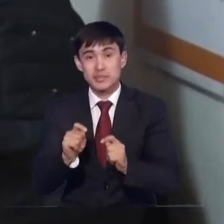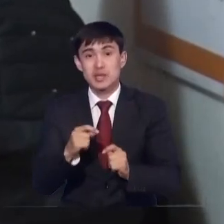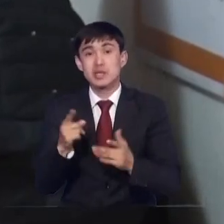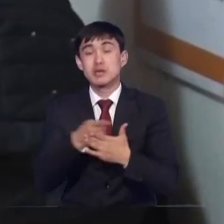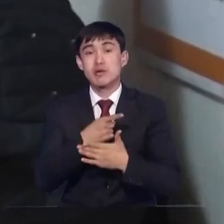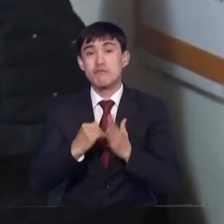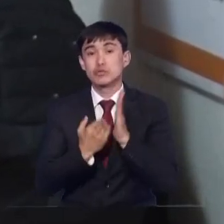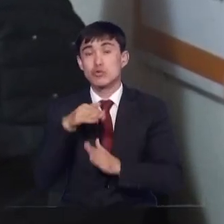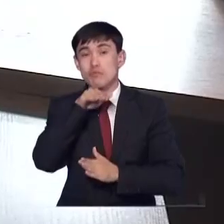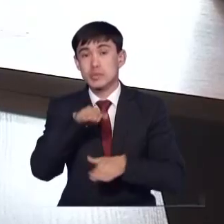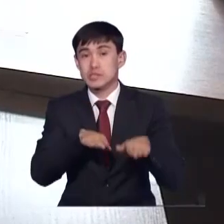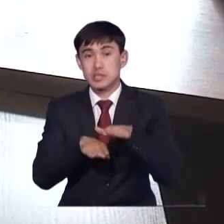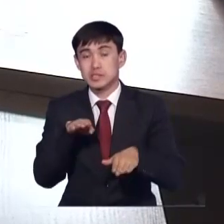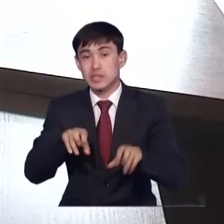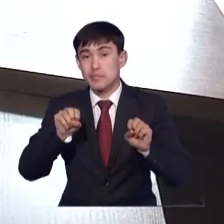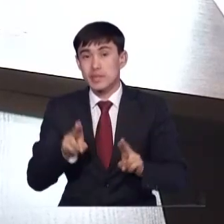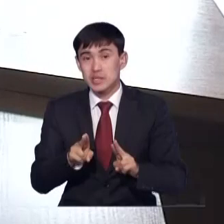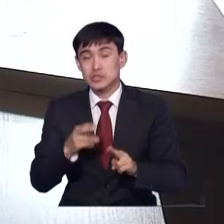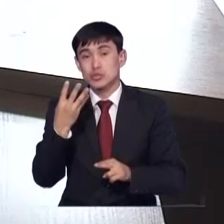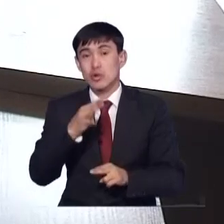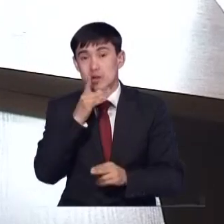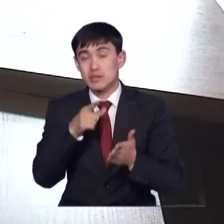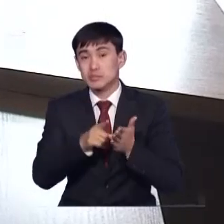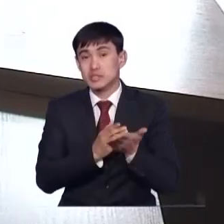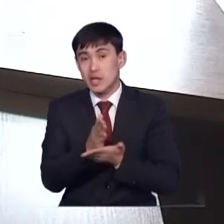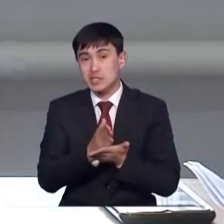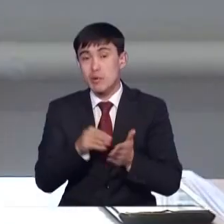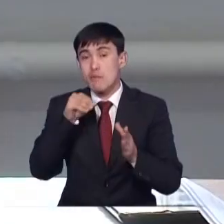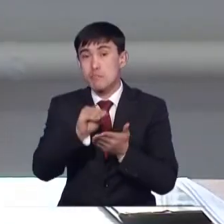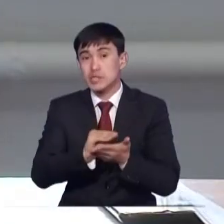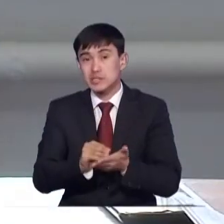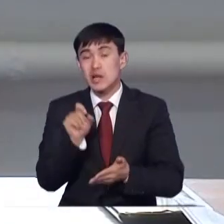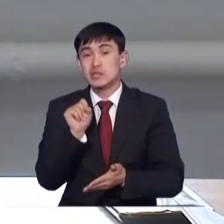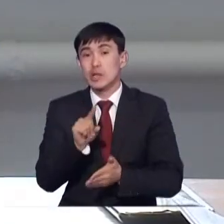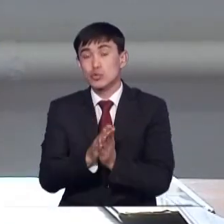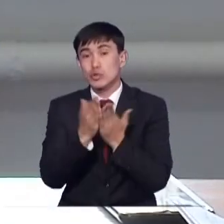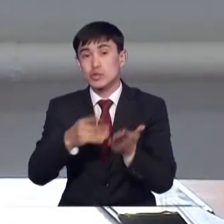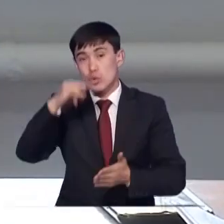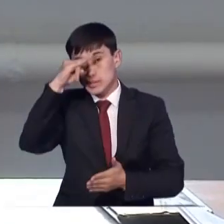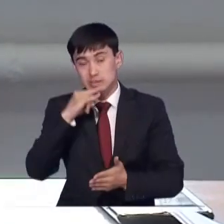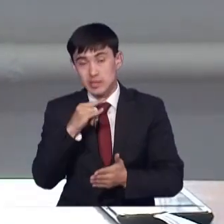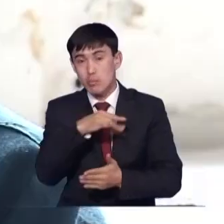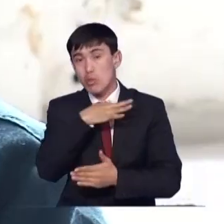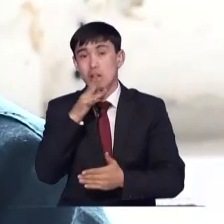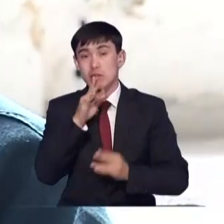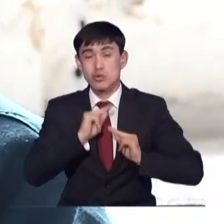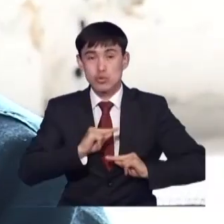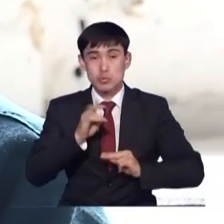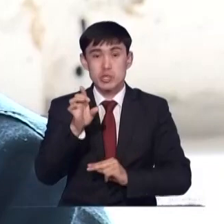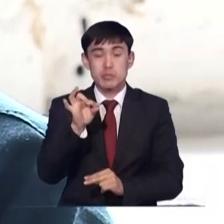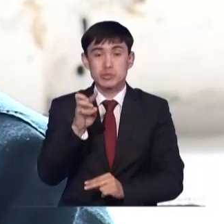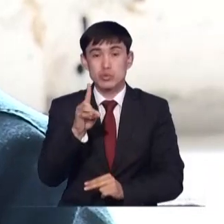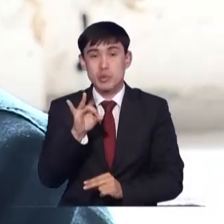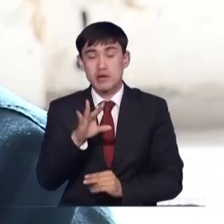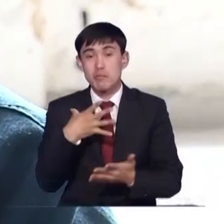имя высококвалифицированного специалиста с сорокалетний стажем вписано в Золотую книгу Казахстана а за многолетний труд жамал Кул